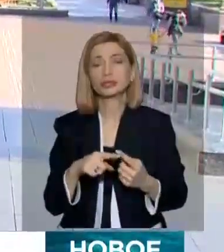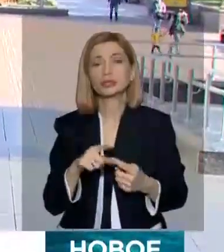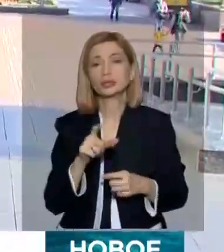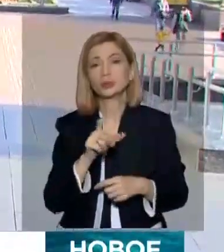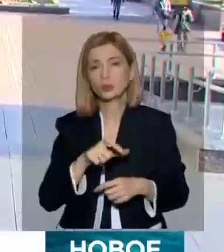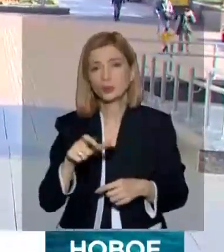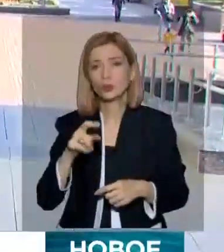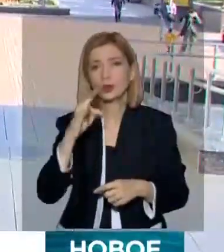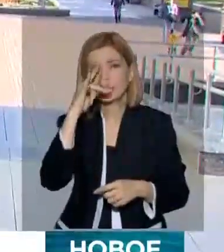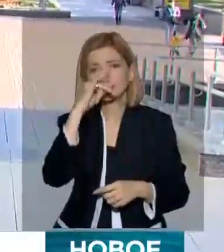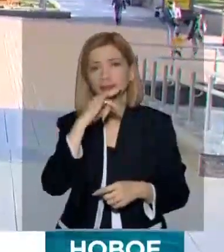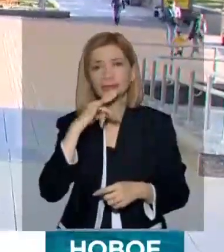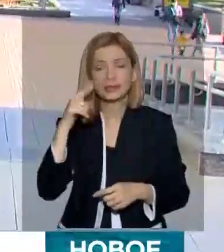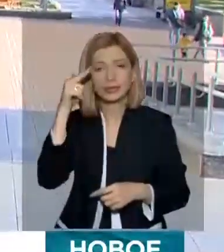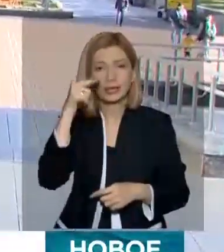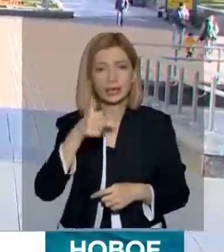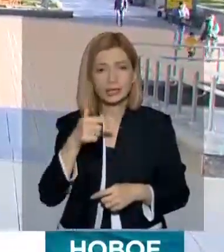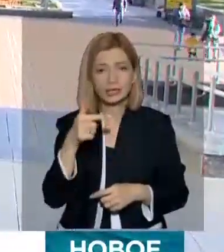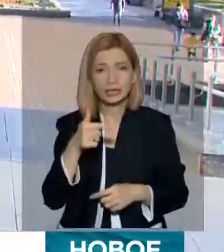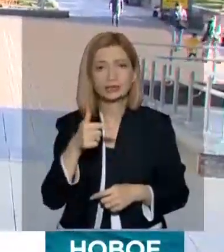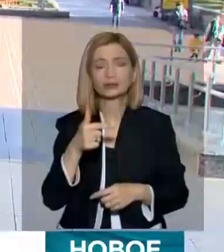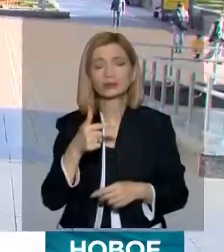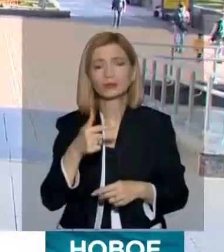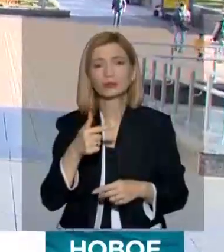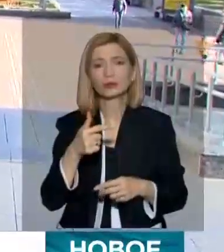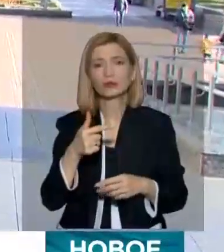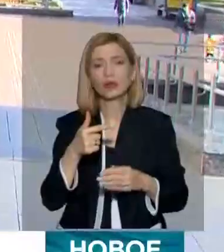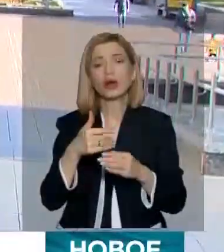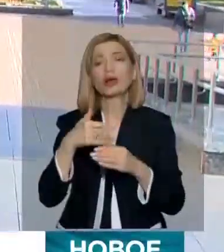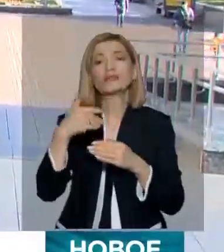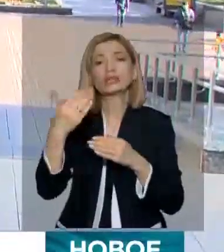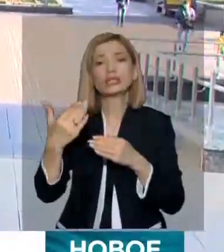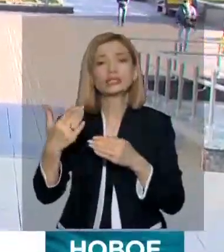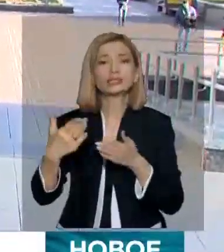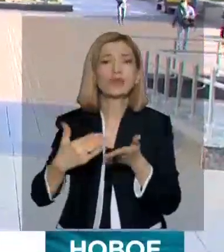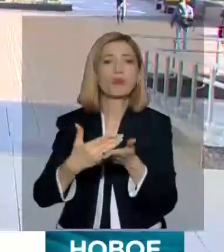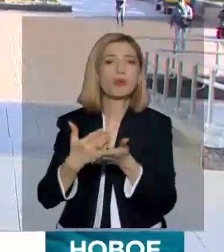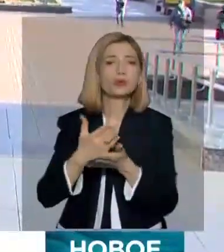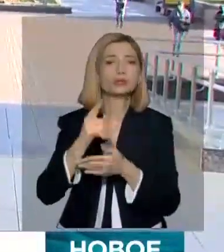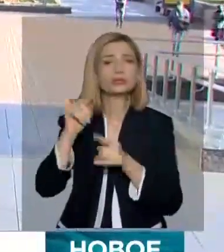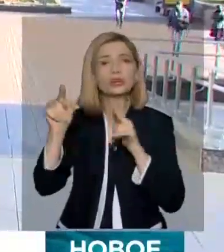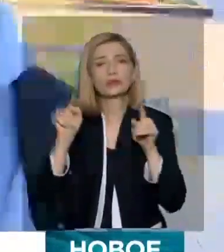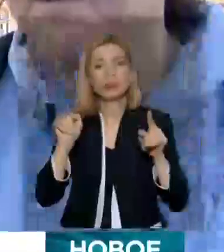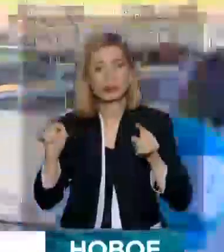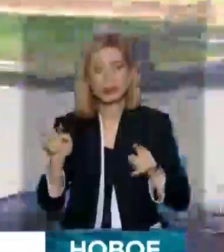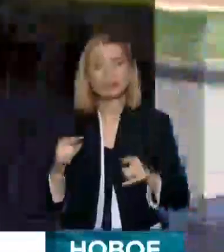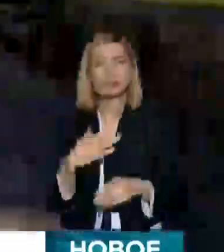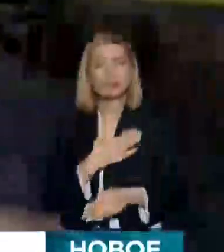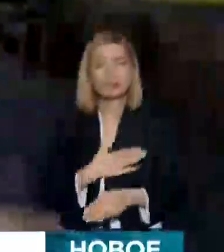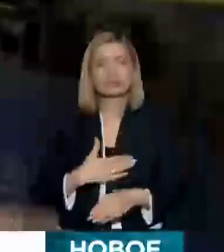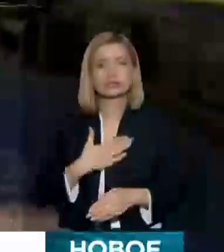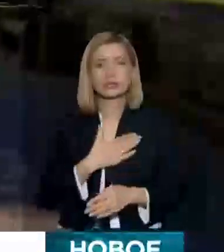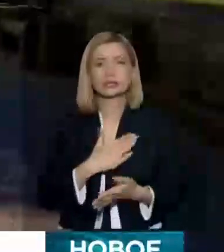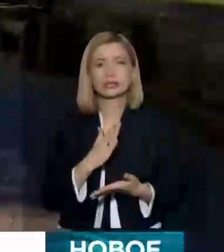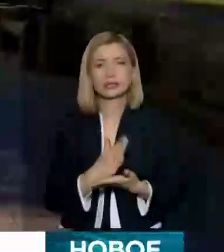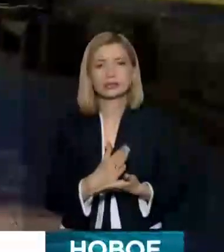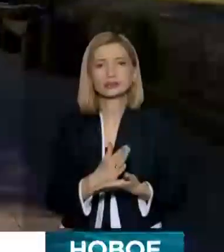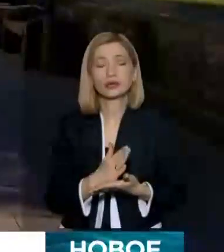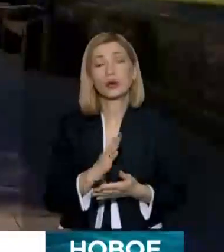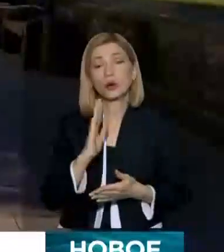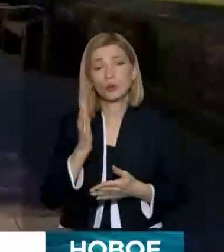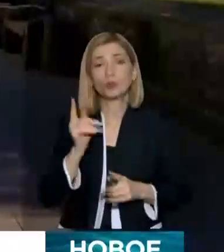Казахстана, нас беспокоит внешнеполитическая обстановка в мире. Будет